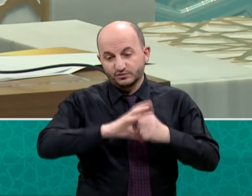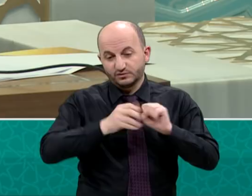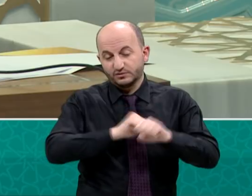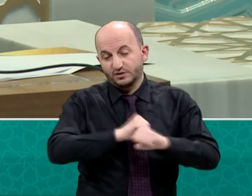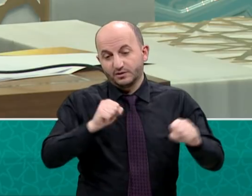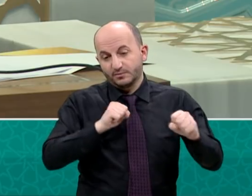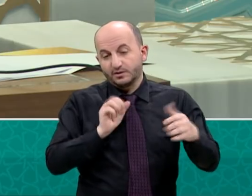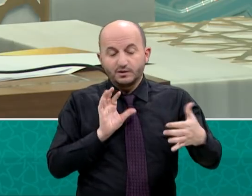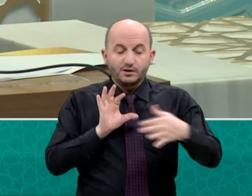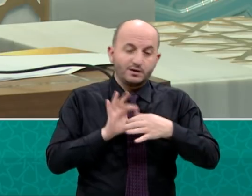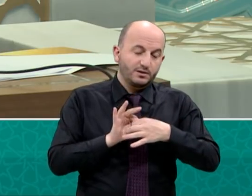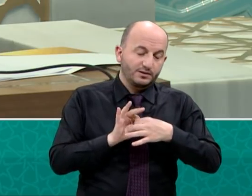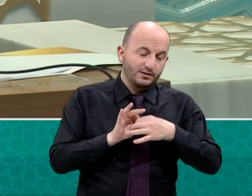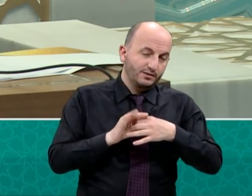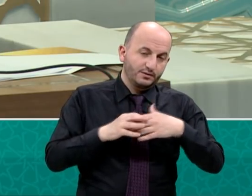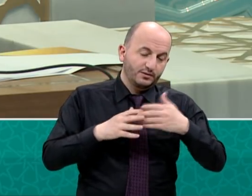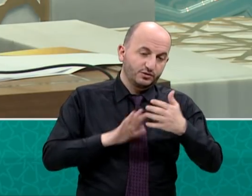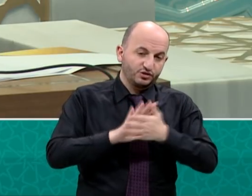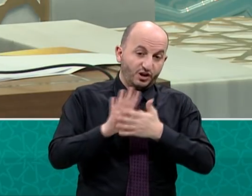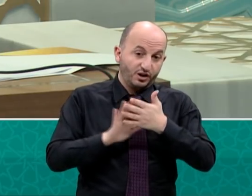dair bir işaret olduğunu görüyoruz.